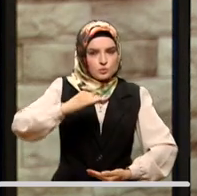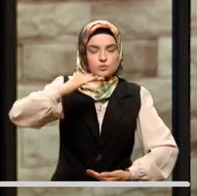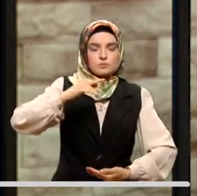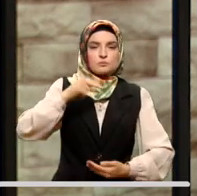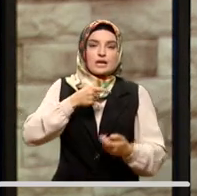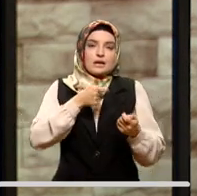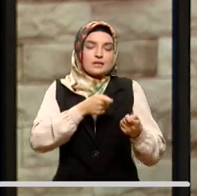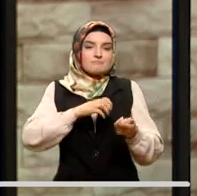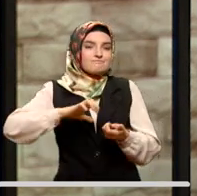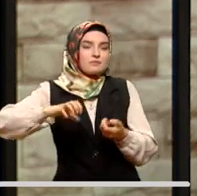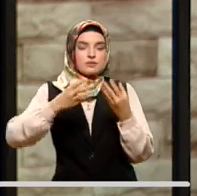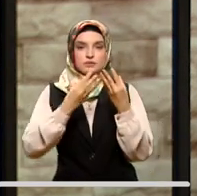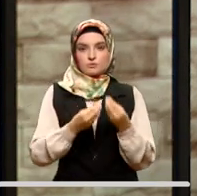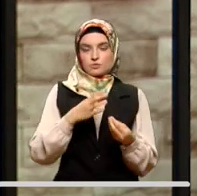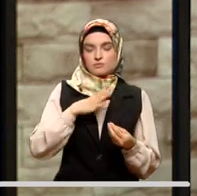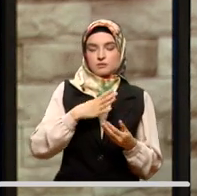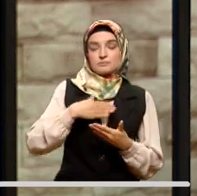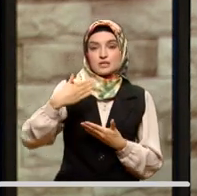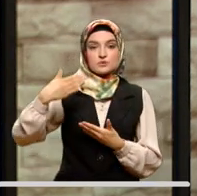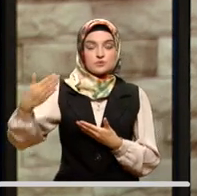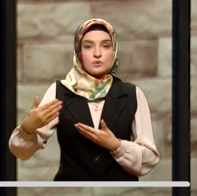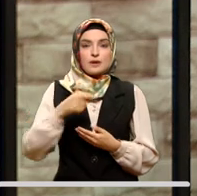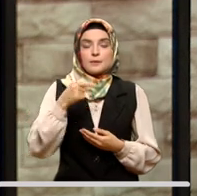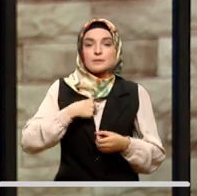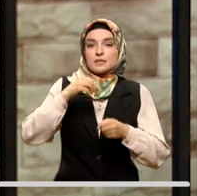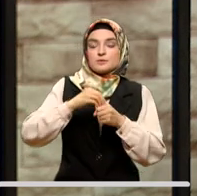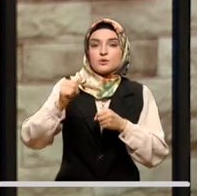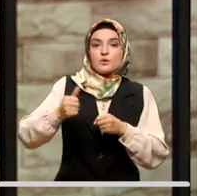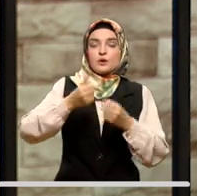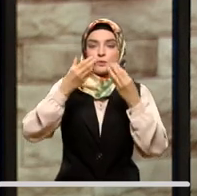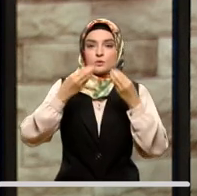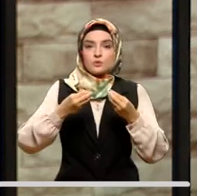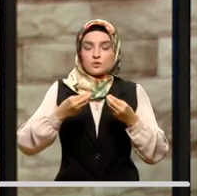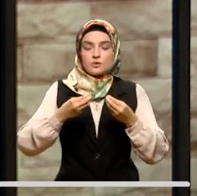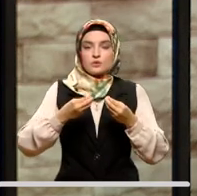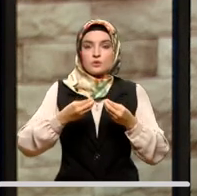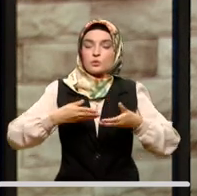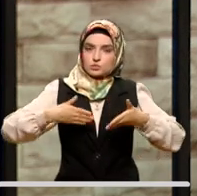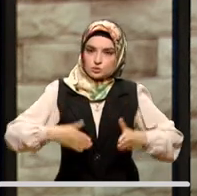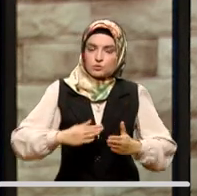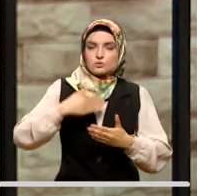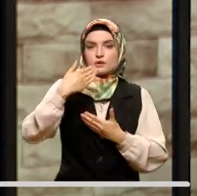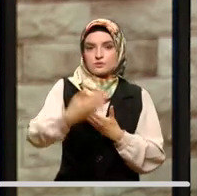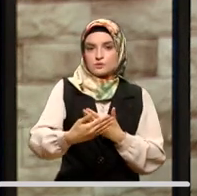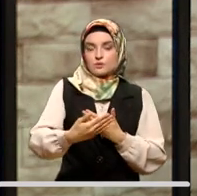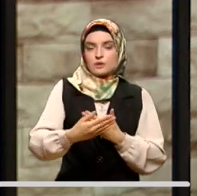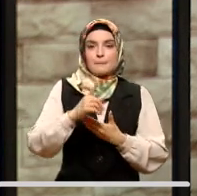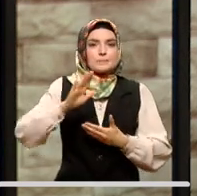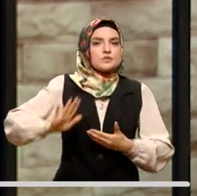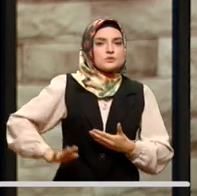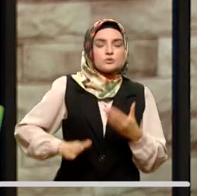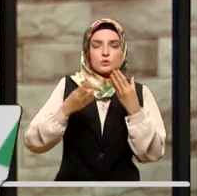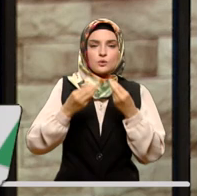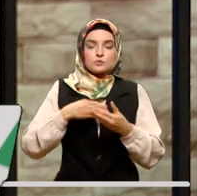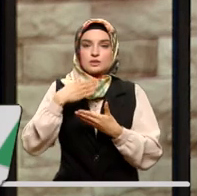birer parçası. Daha sonra tabii bizim için önemli olan, dünyaya geldikten, teşrif ettikten sonra, bir çocuk olduktan